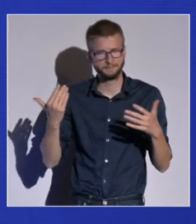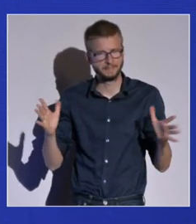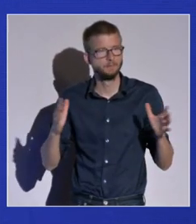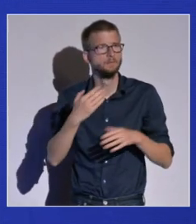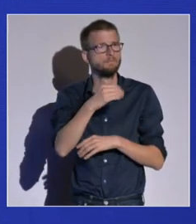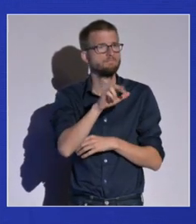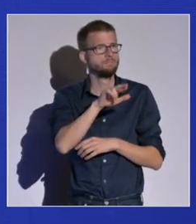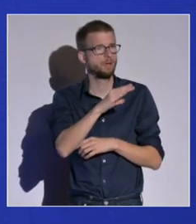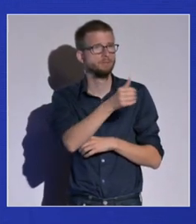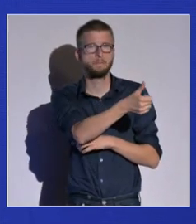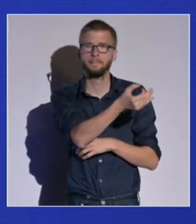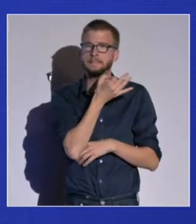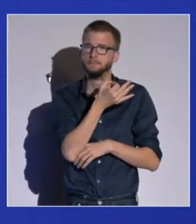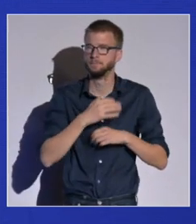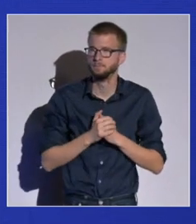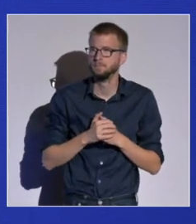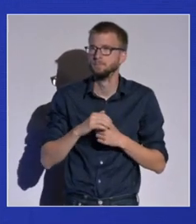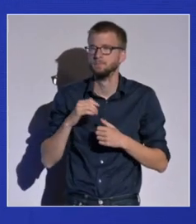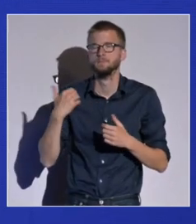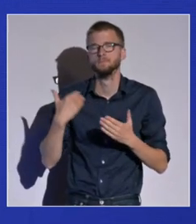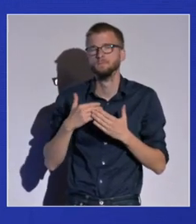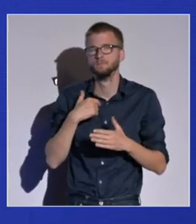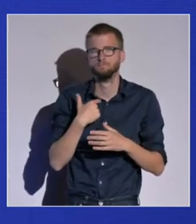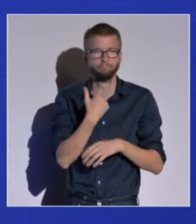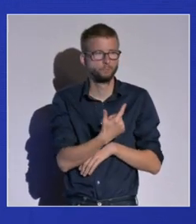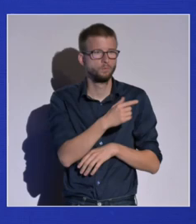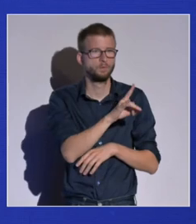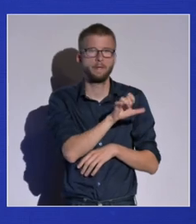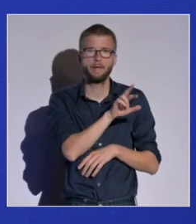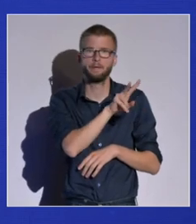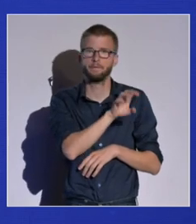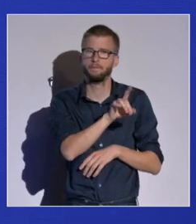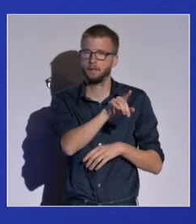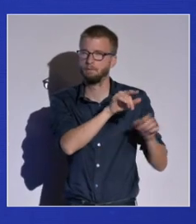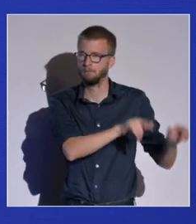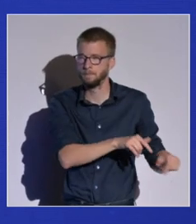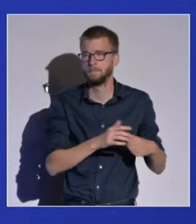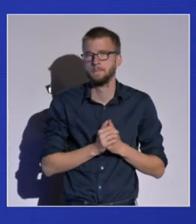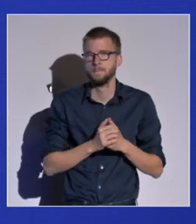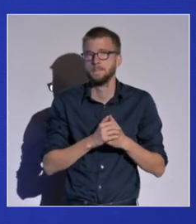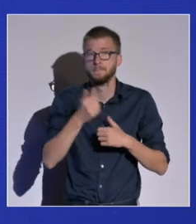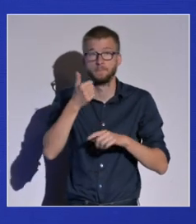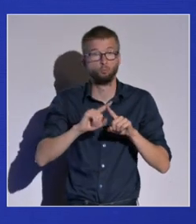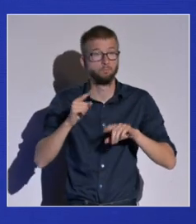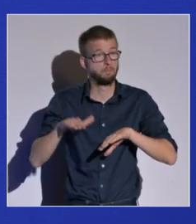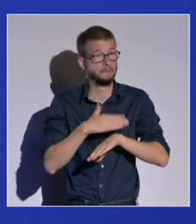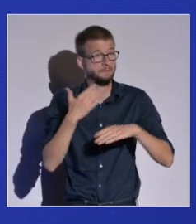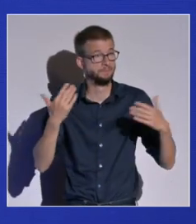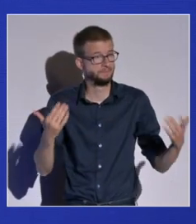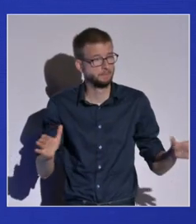Marc l'a évoqué. Et nous étions deux, Hervé, à y être. Quelque chose s'est passé, c'est que